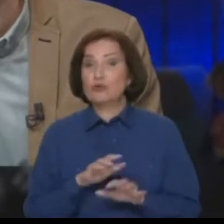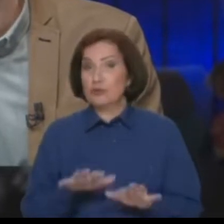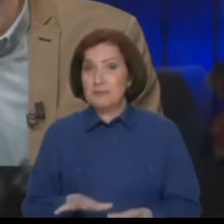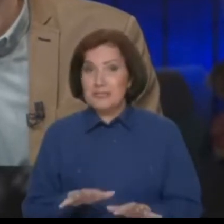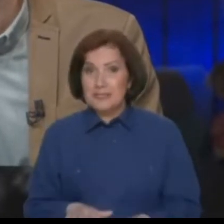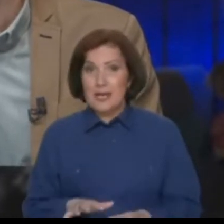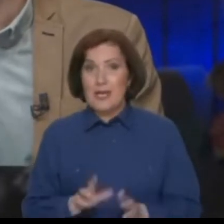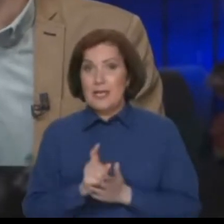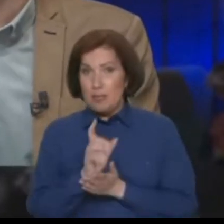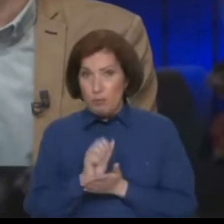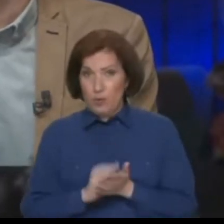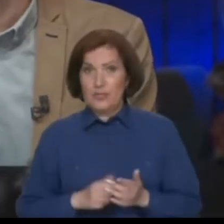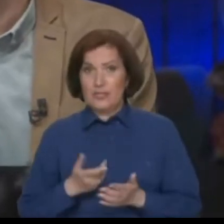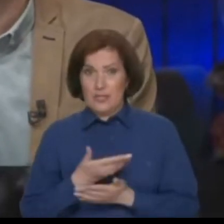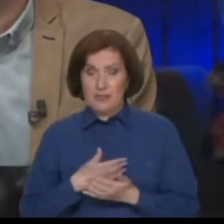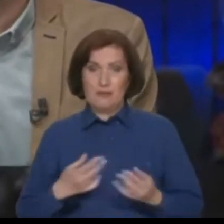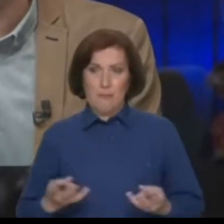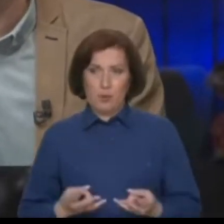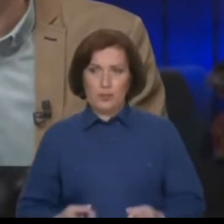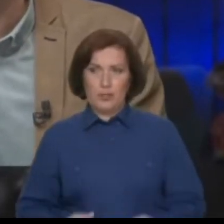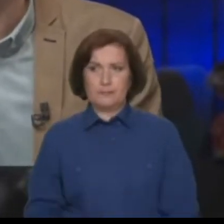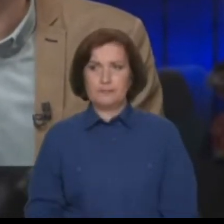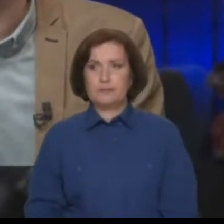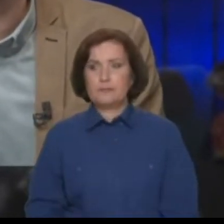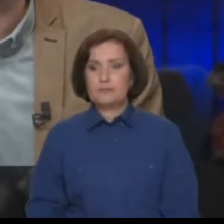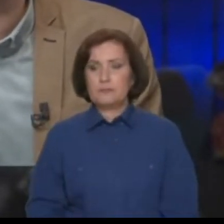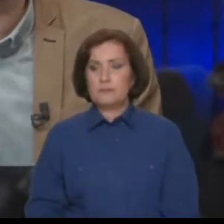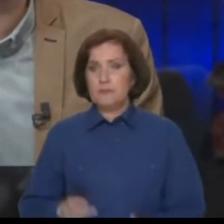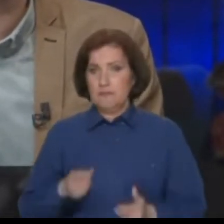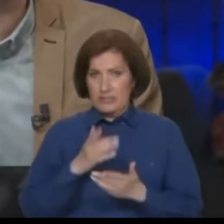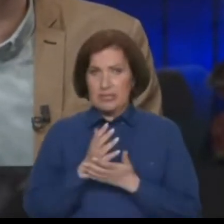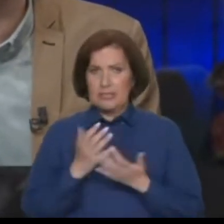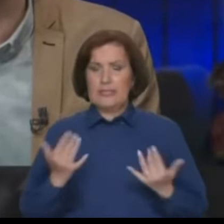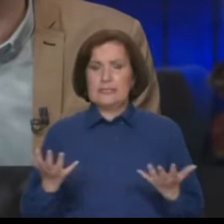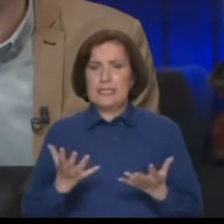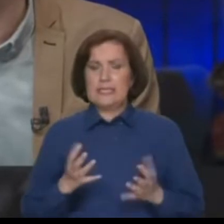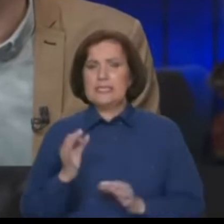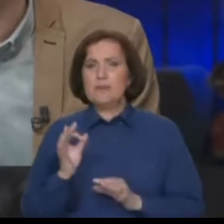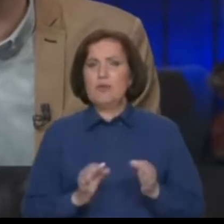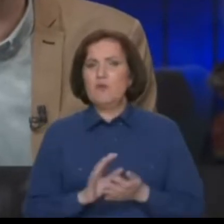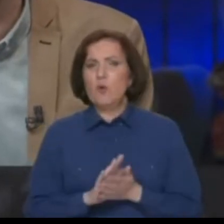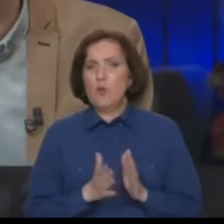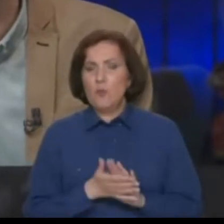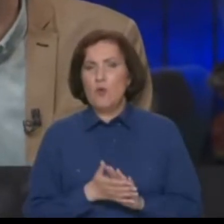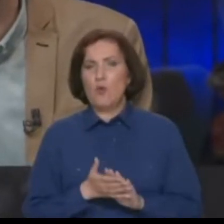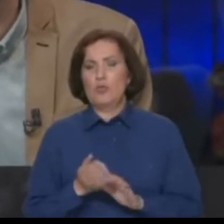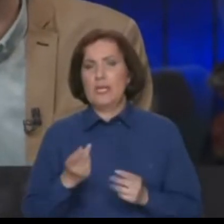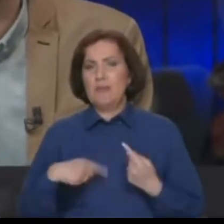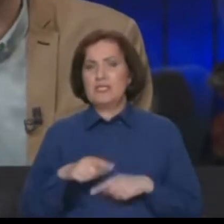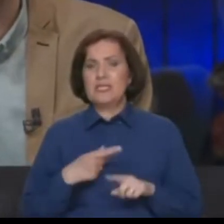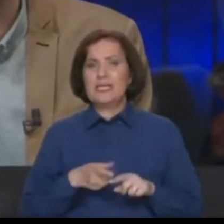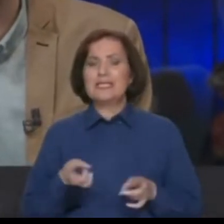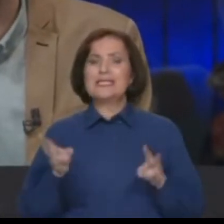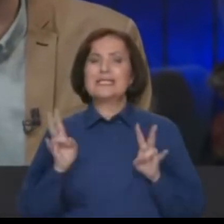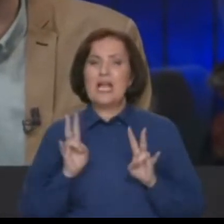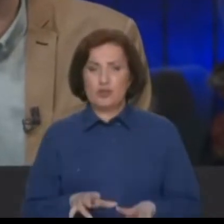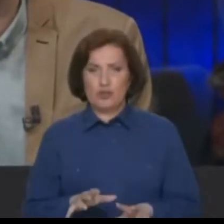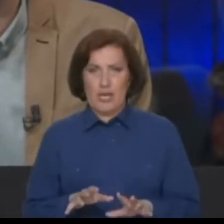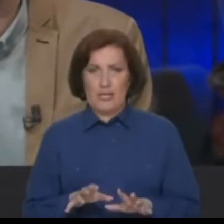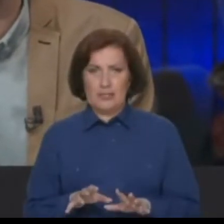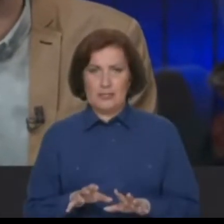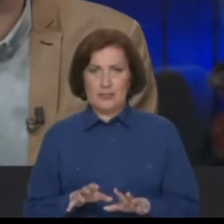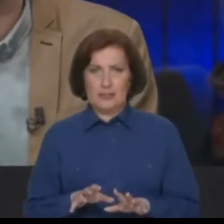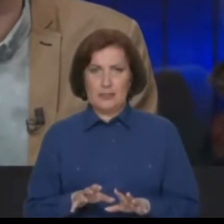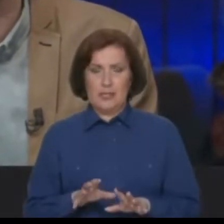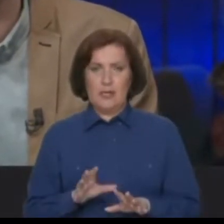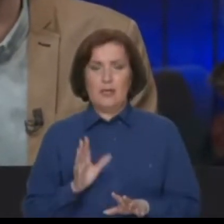місця і ті податки, які нам з вами потрібні. От, до речі, чи є зараз якісь пільгові умови для того бізнесу, який залишається